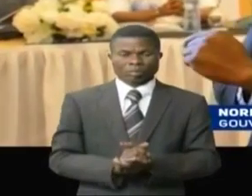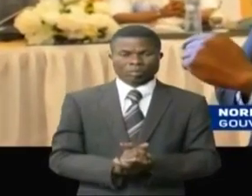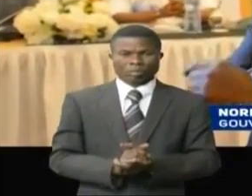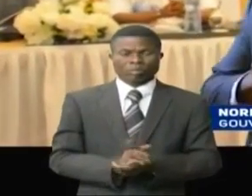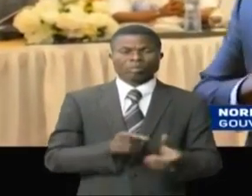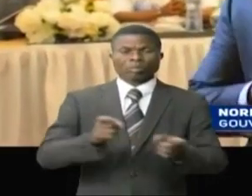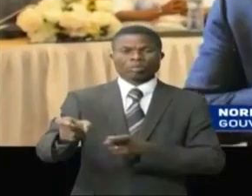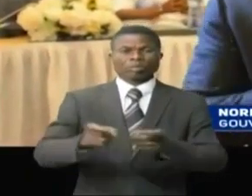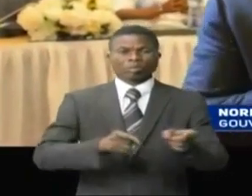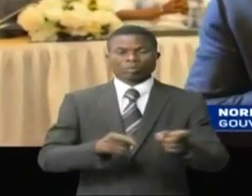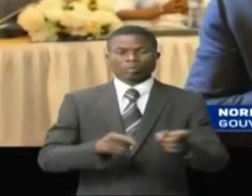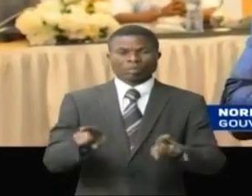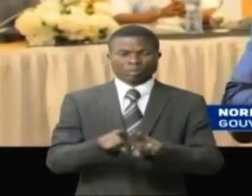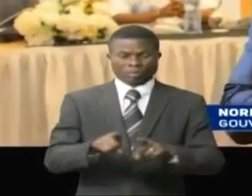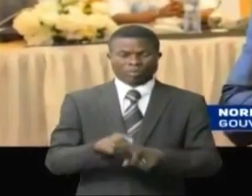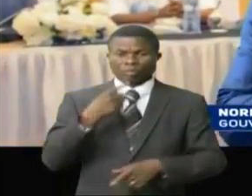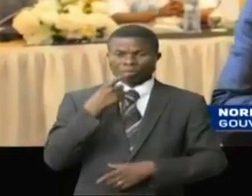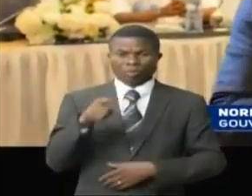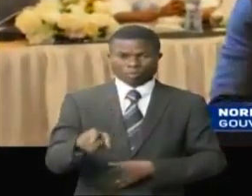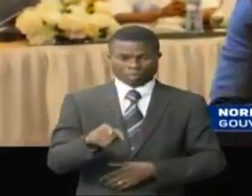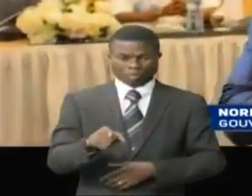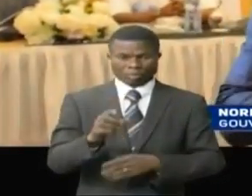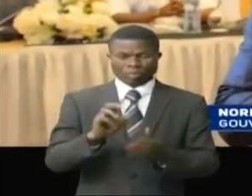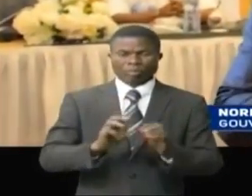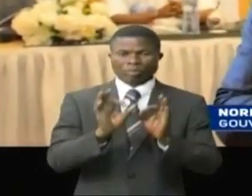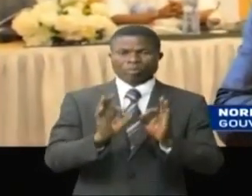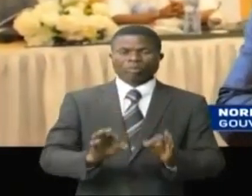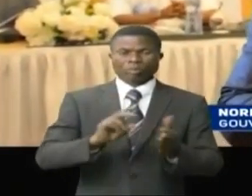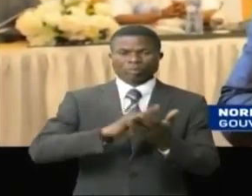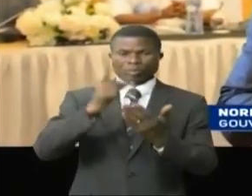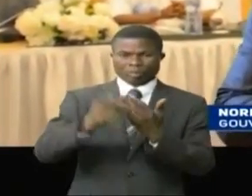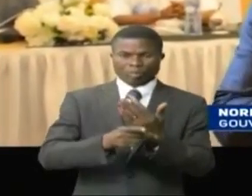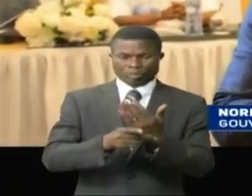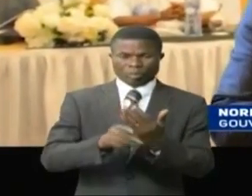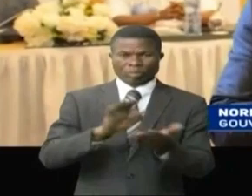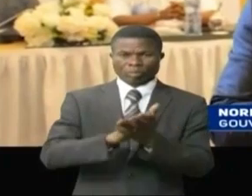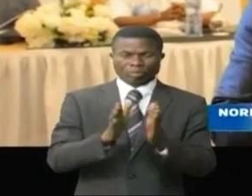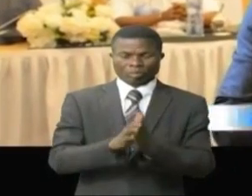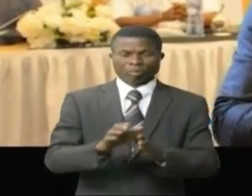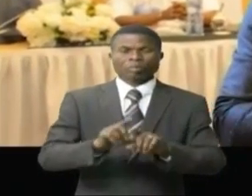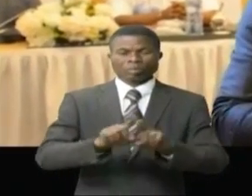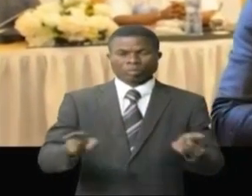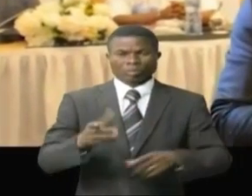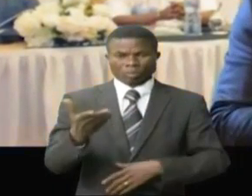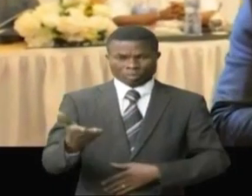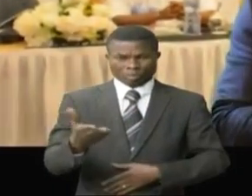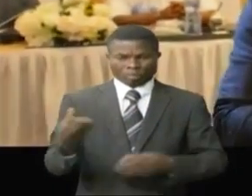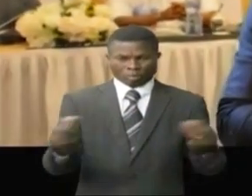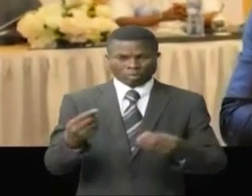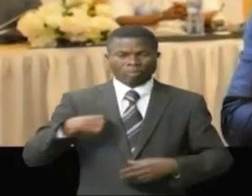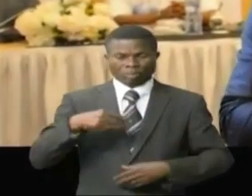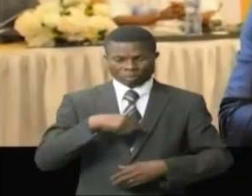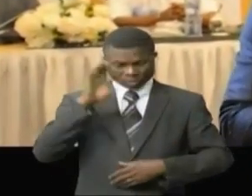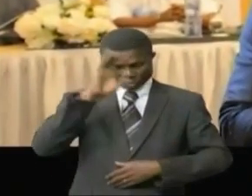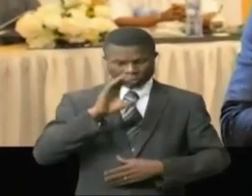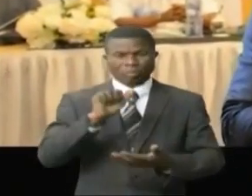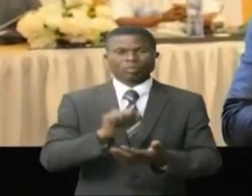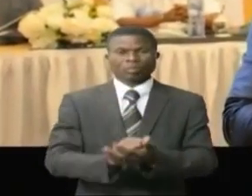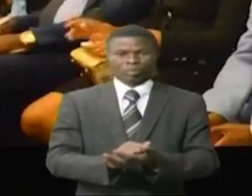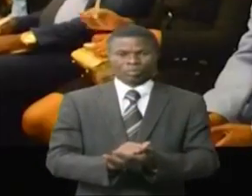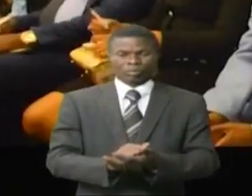gérée comme au chef Kibali, cette province ressemblerait à autre chose. Et c'est ce que nous sommes en train de chercher à